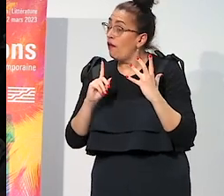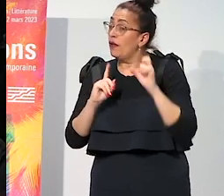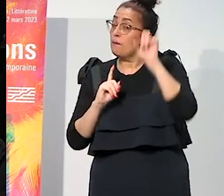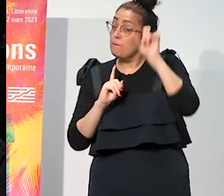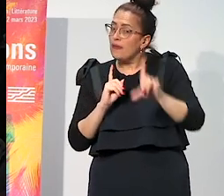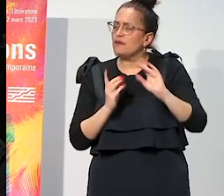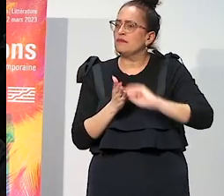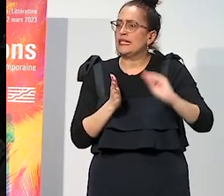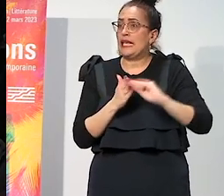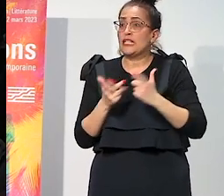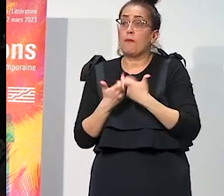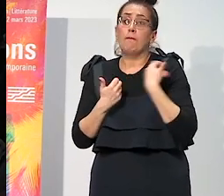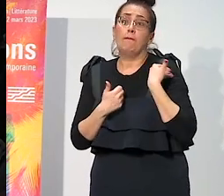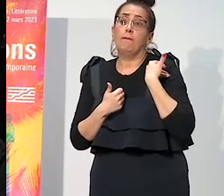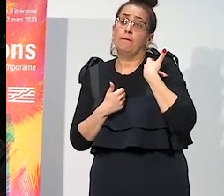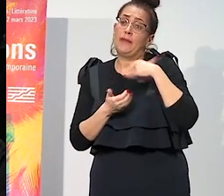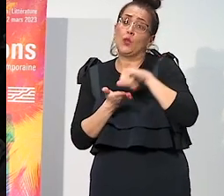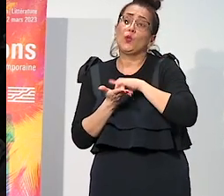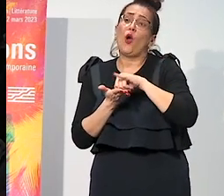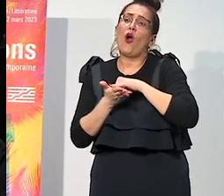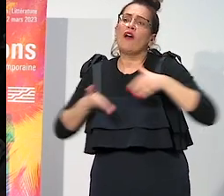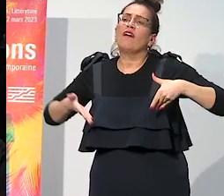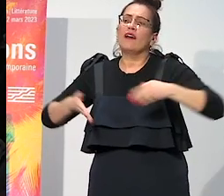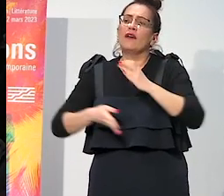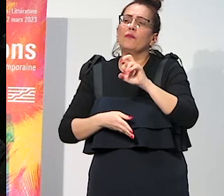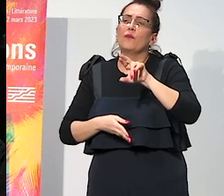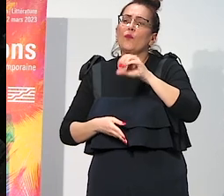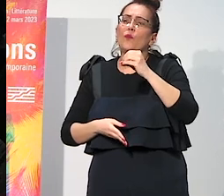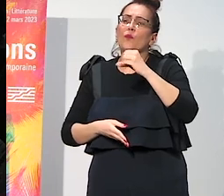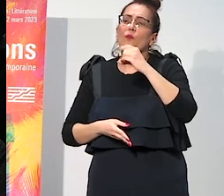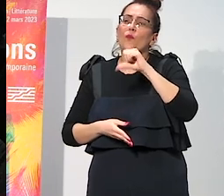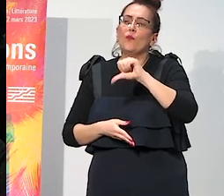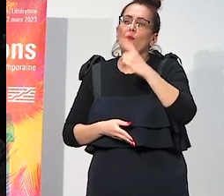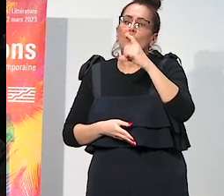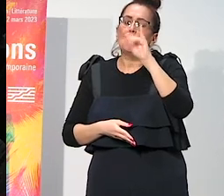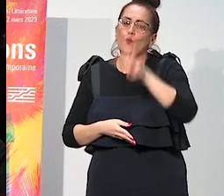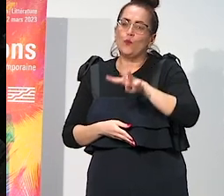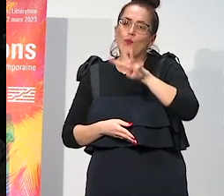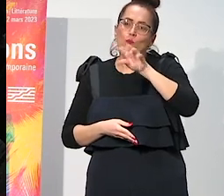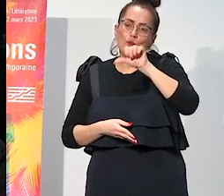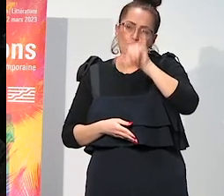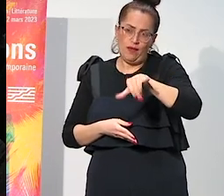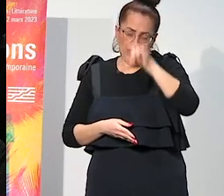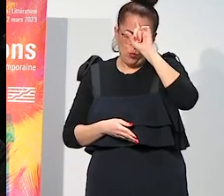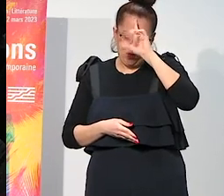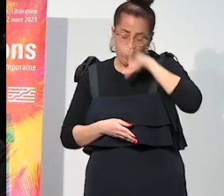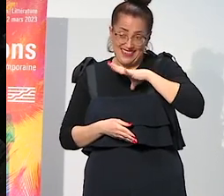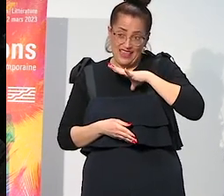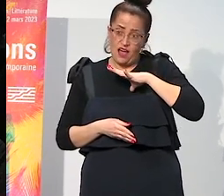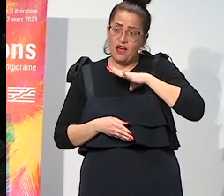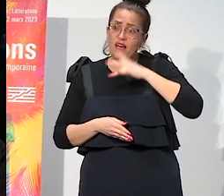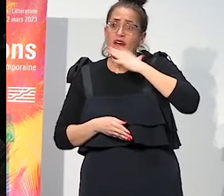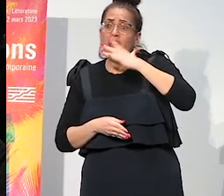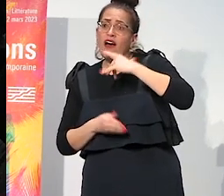Broadway. J'ai acheté il y a quelques jours ce livre pour l'envoyer au Brésil, un ami brésilien acteur, parce qu'il y a eu une comédie musicale qui s'appelait